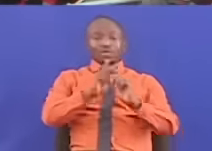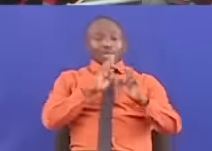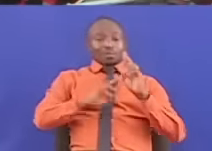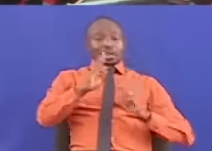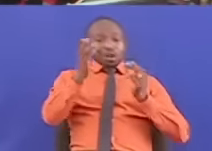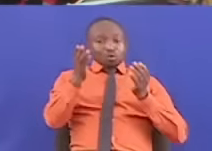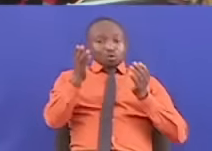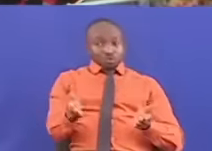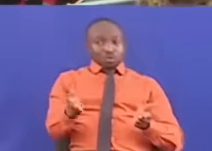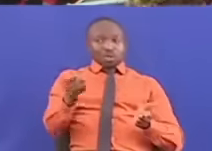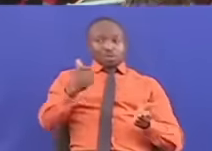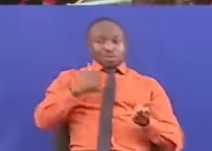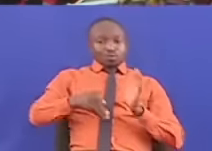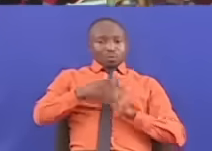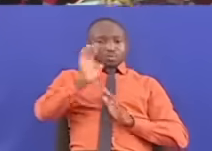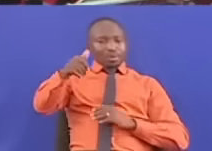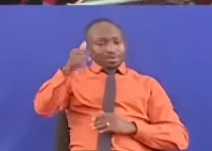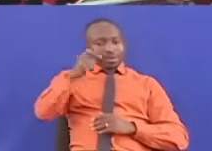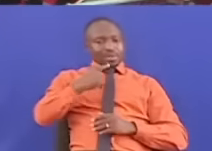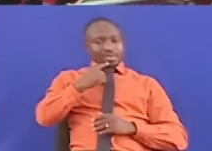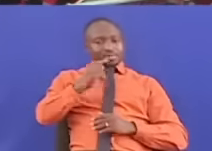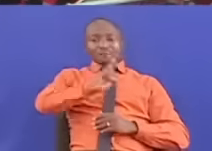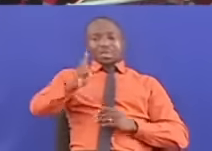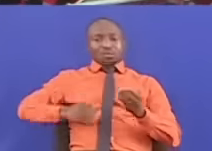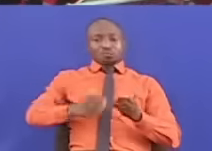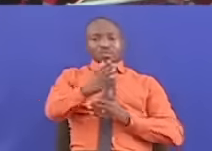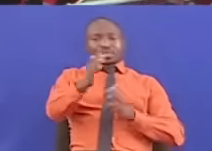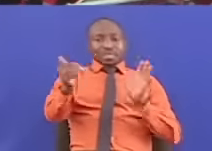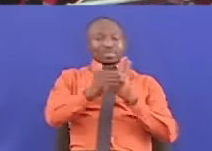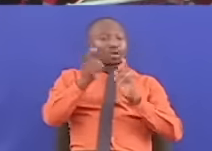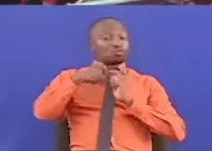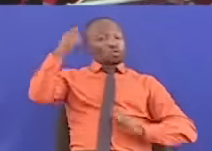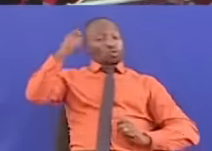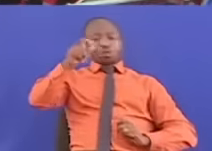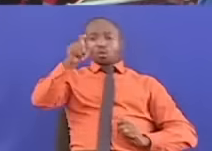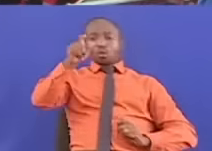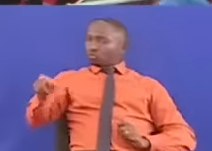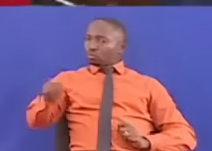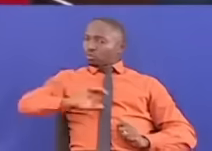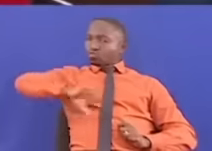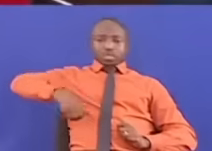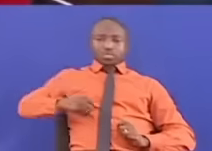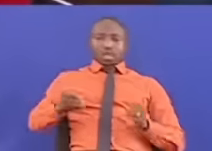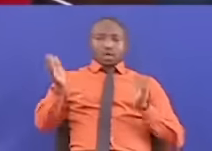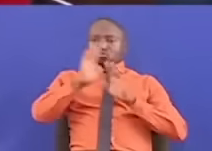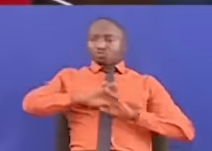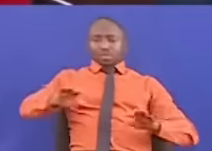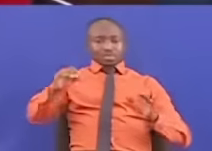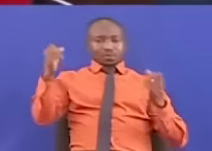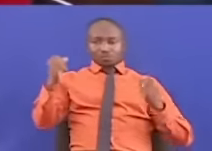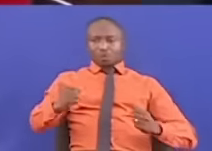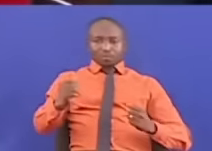huu mimi toka mwaka jana nema bila kiti shia ya kuny watu wizi hatu